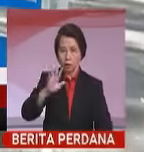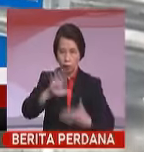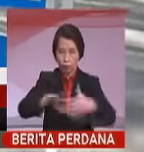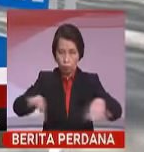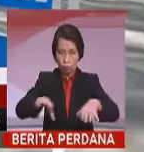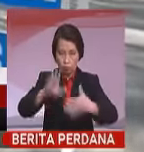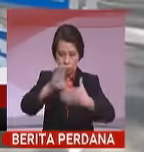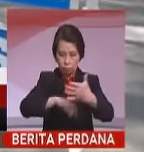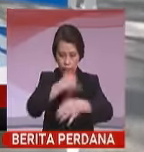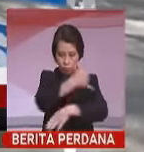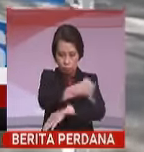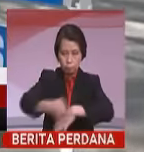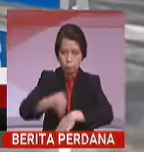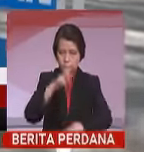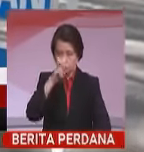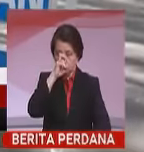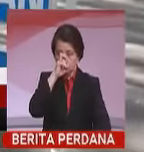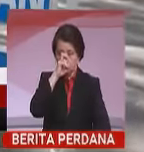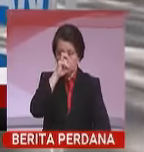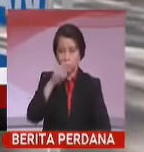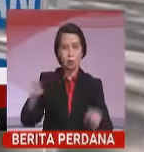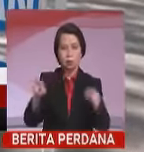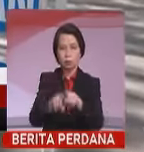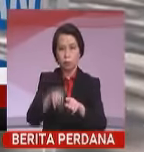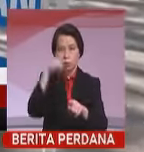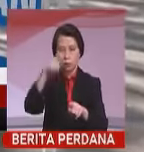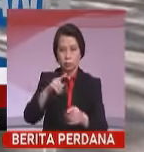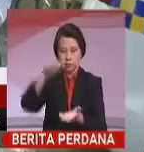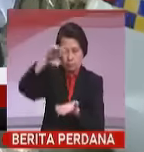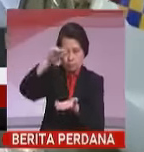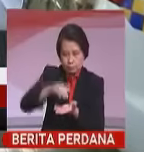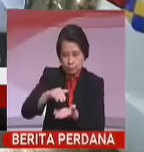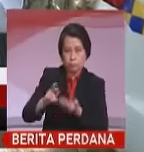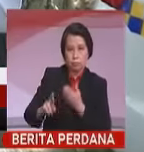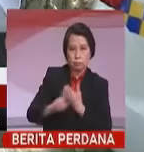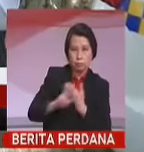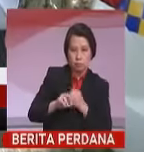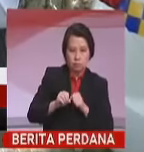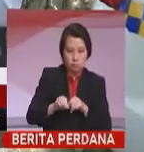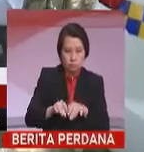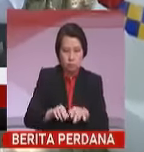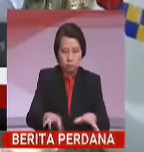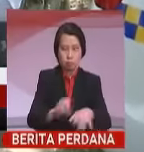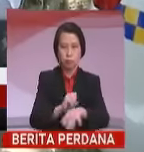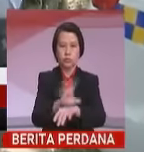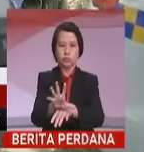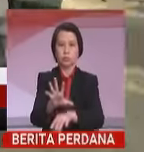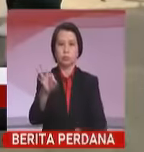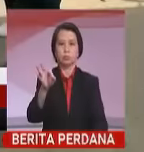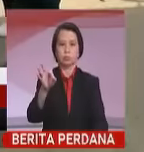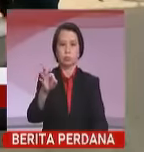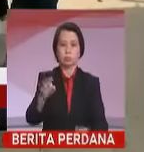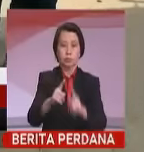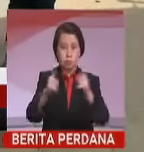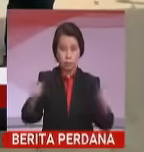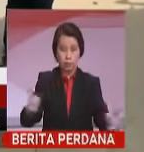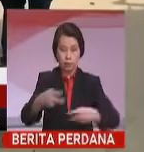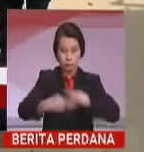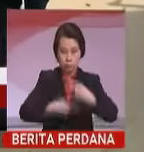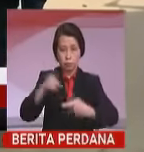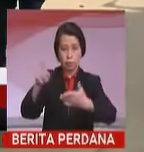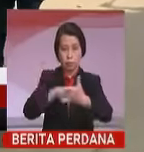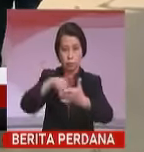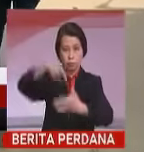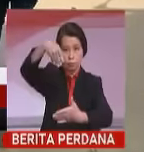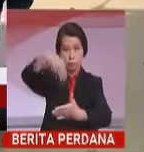garis panduan lebih ketat dan menyeluruh sebagai langkah meminimumkan risiko dan jangkitan COVID-19 sepanjang proses pilihan